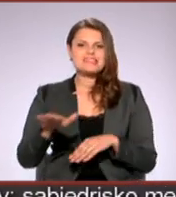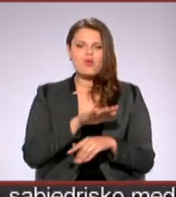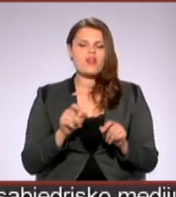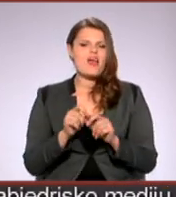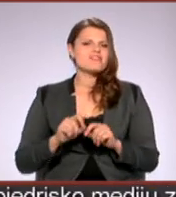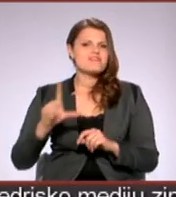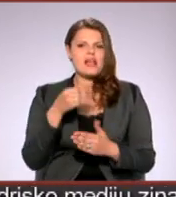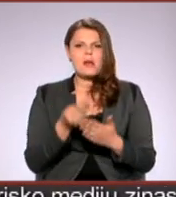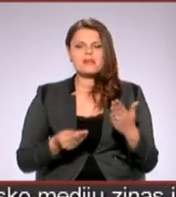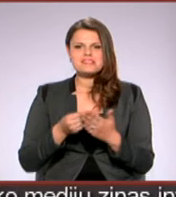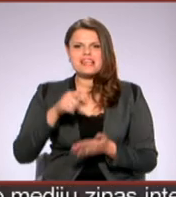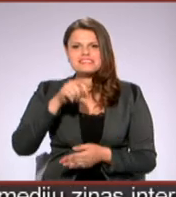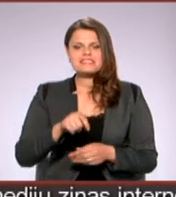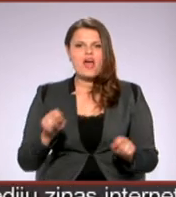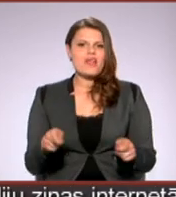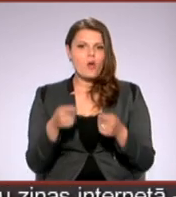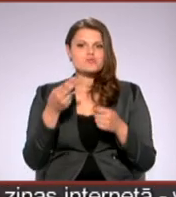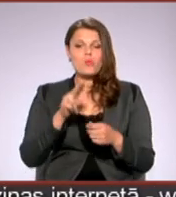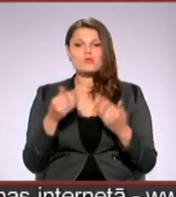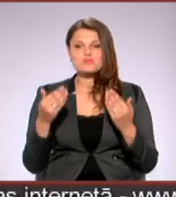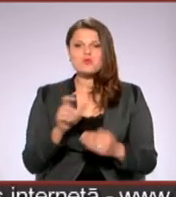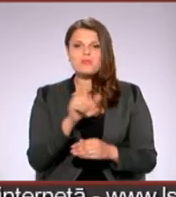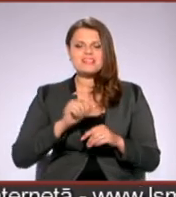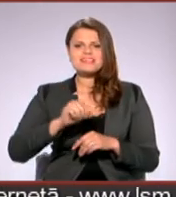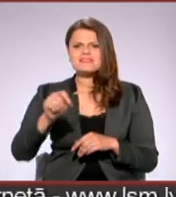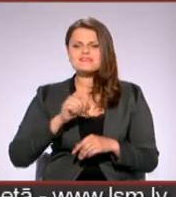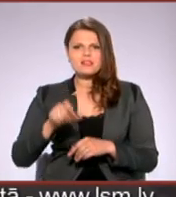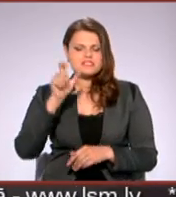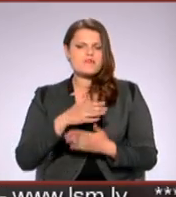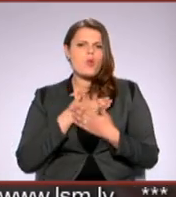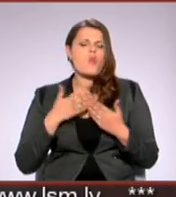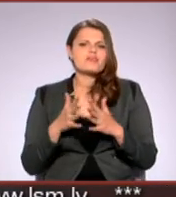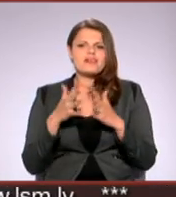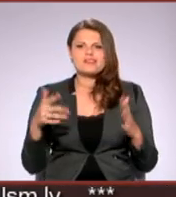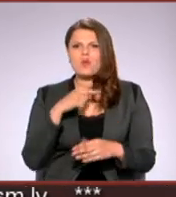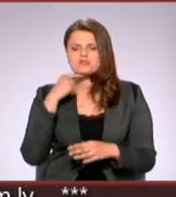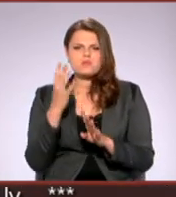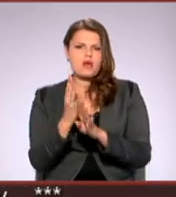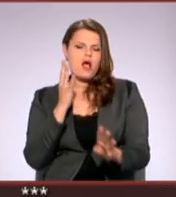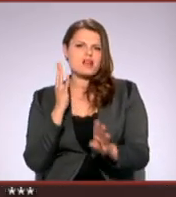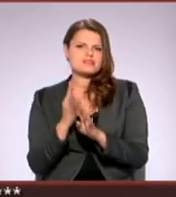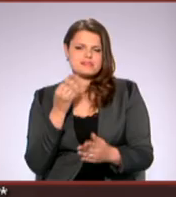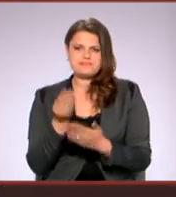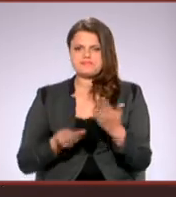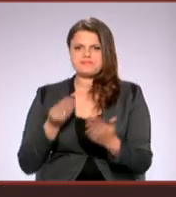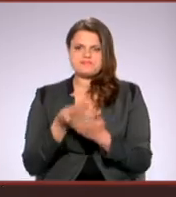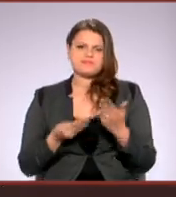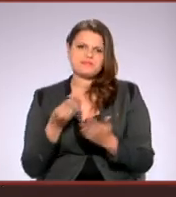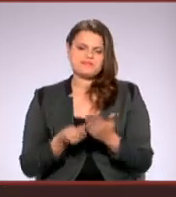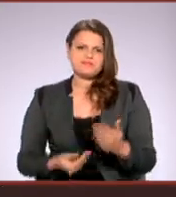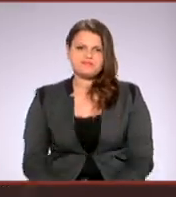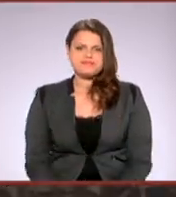bija stādaudzētājiem, un šobrīd sēt un stādīt gribētāji bija tik daudz, ka tie sastājās pat garum garā rindā.